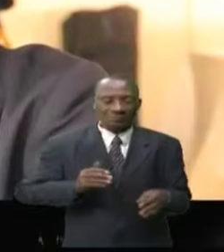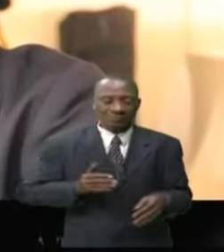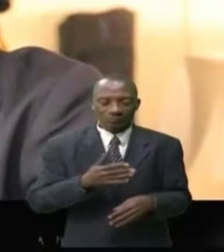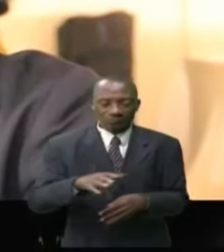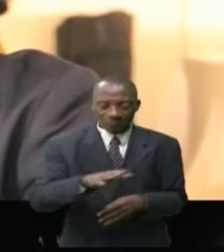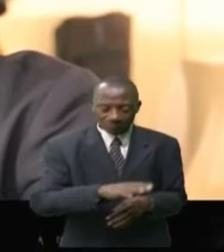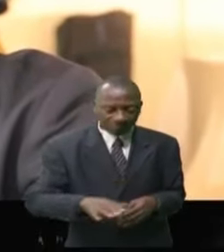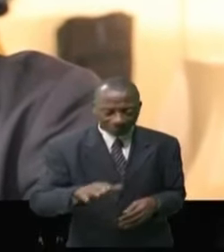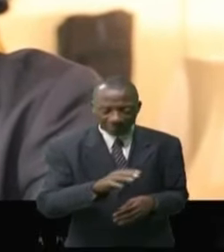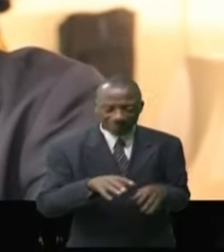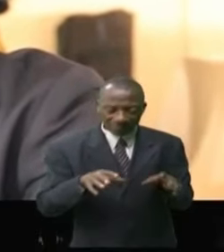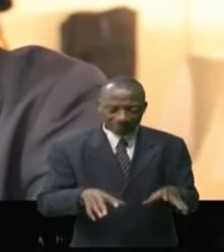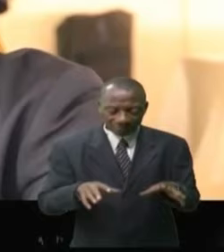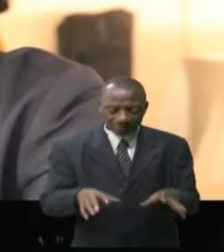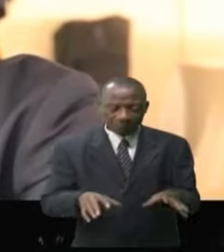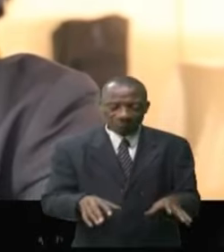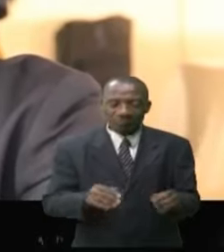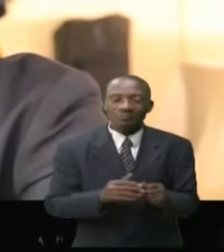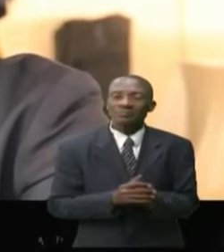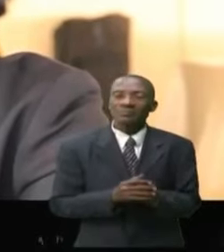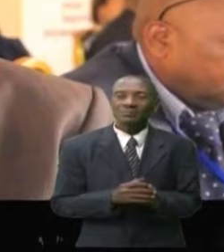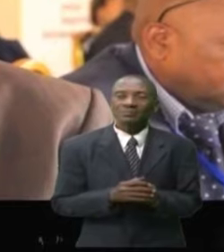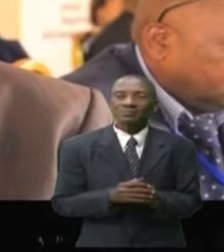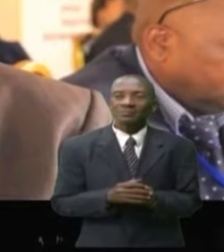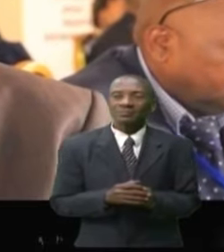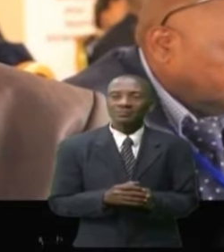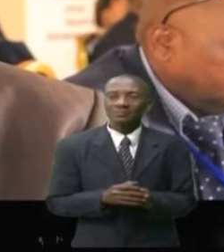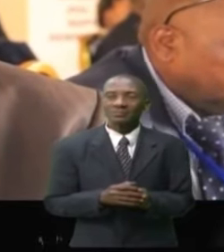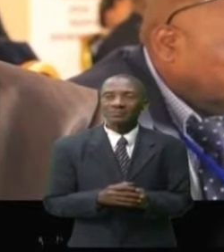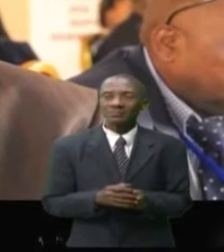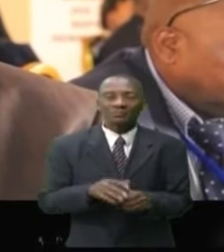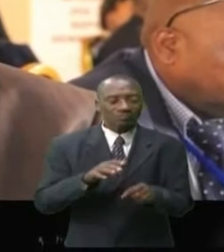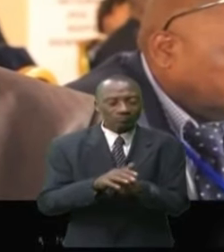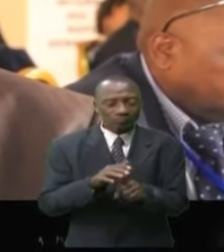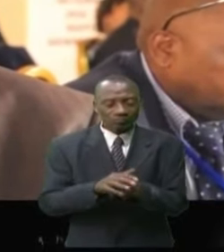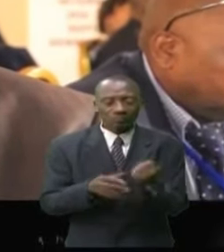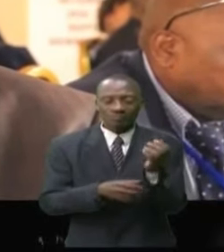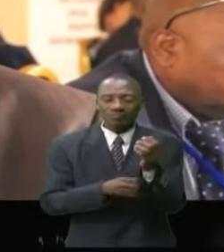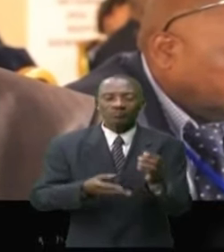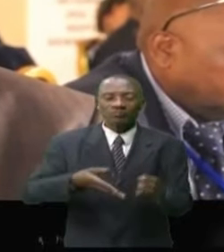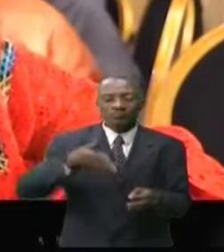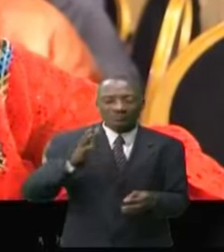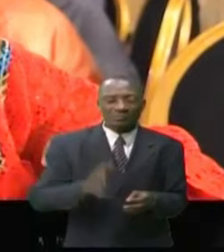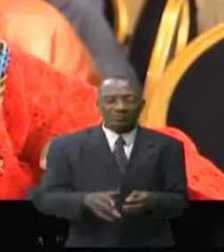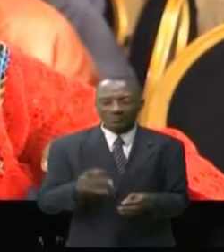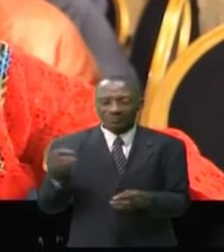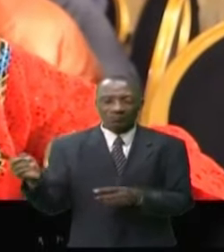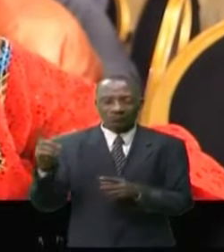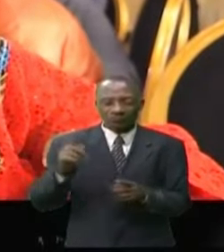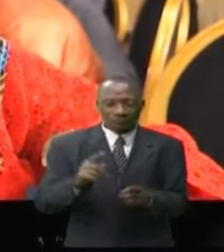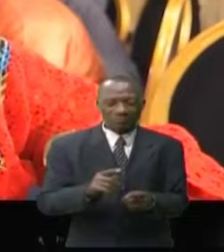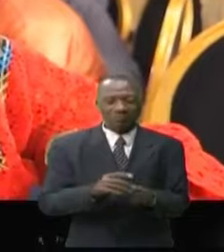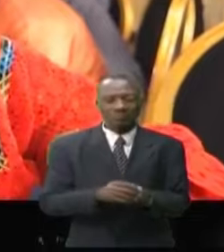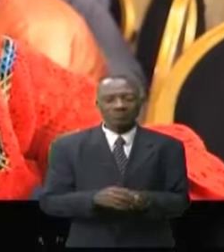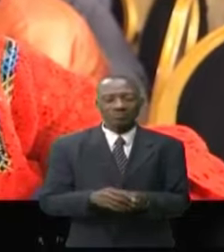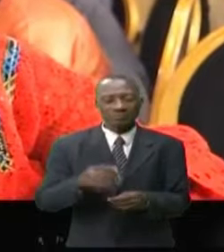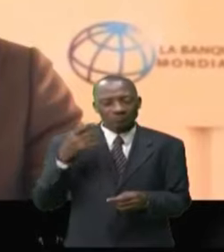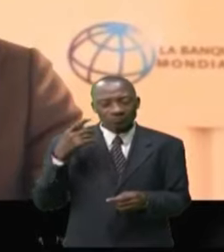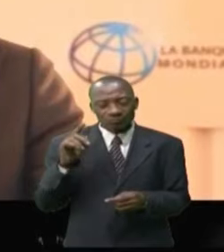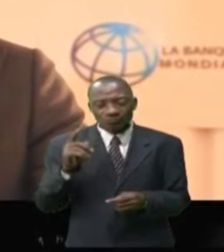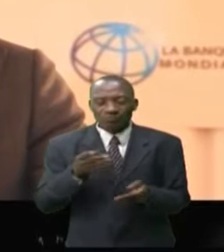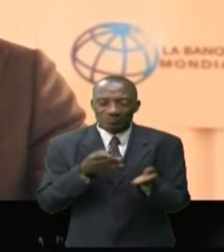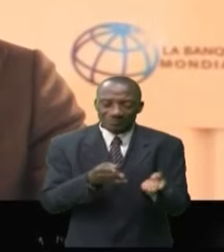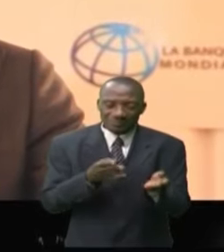problèmes en RDC en terme de de maladies même évitable par la vaccination et la rougeole qui est là il il y a beaucoup de maladies qui